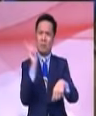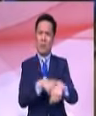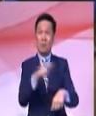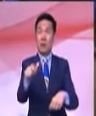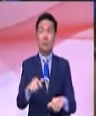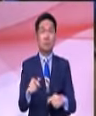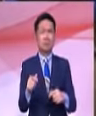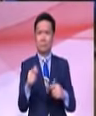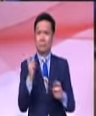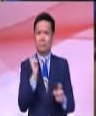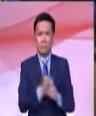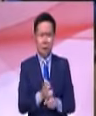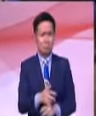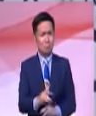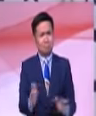rosak.